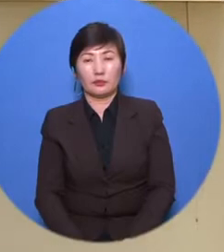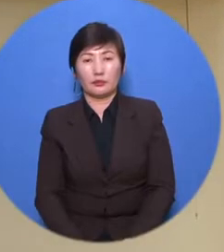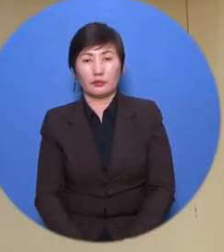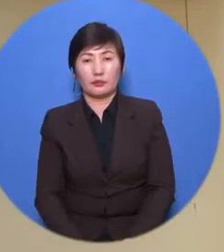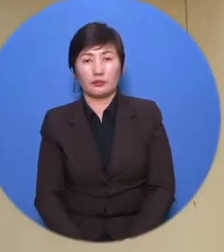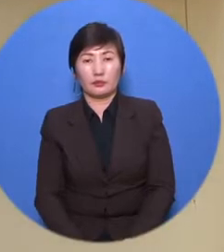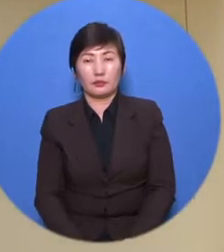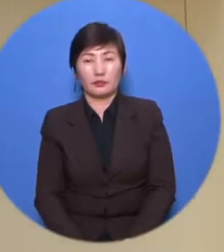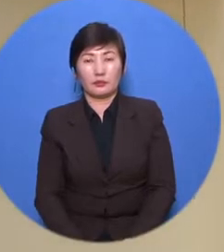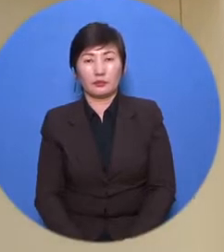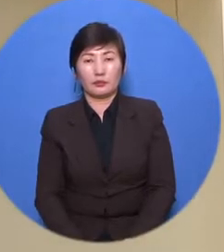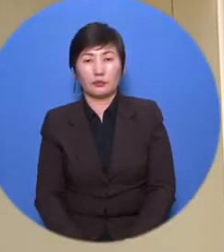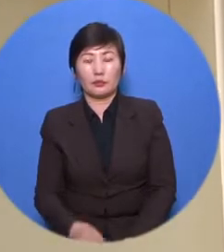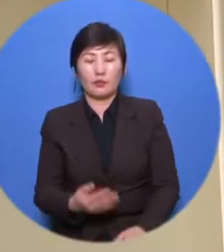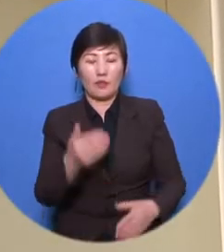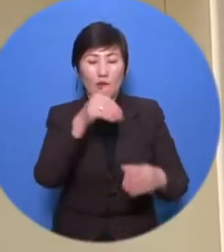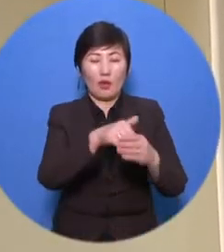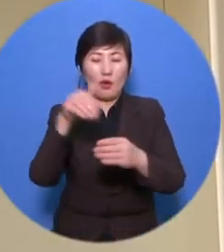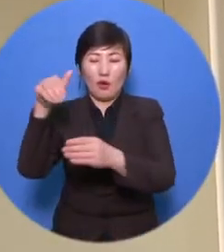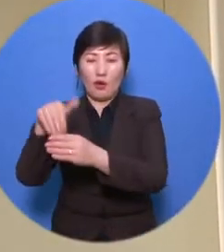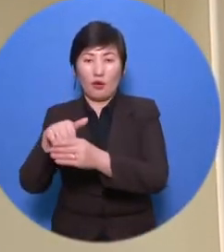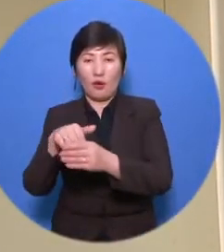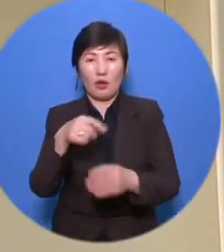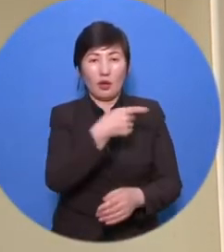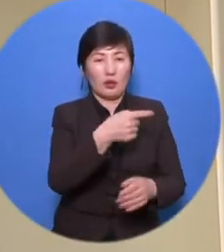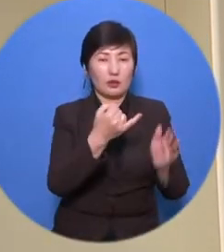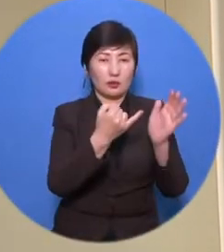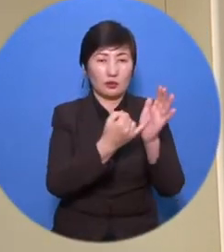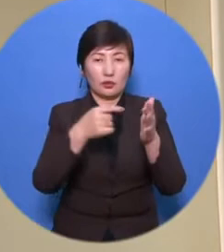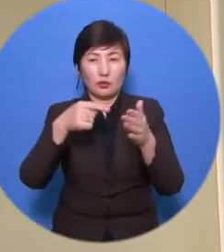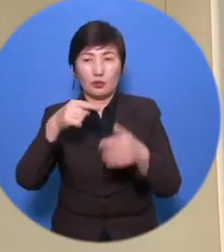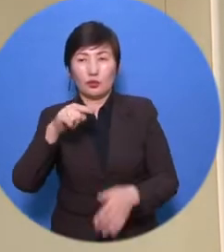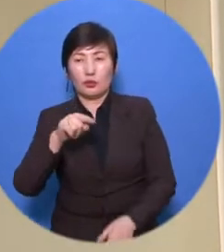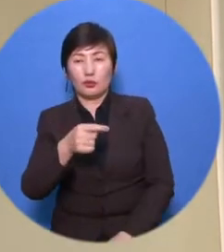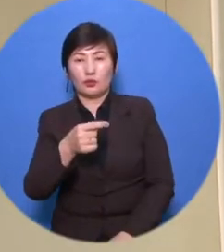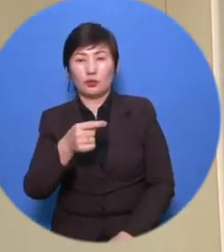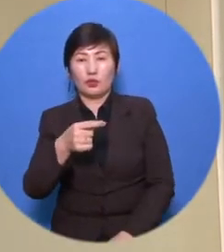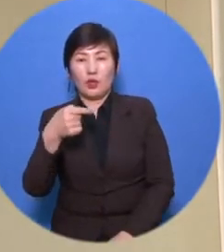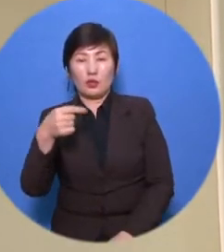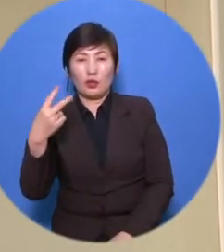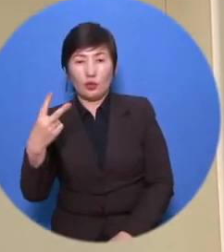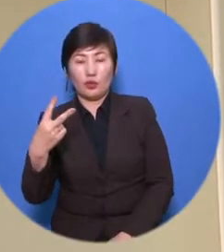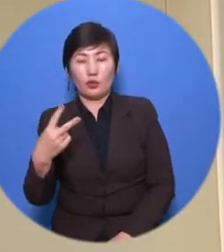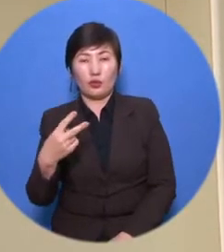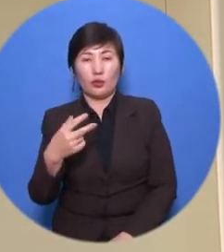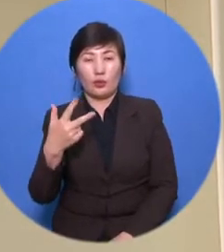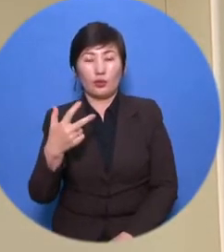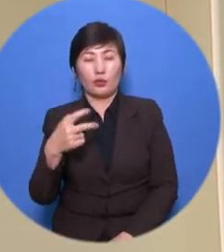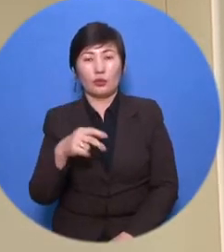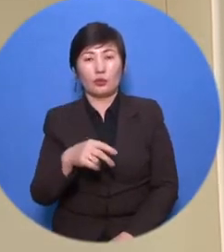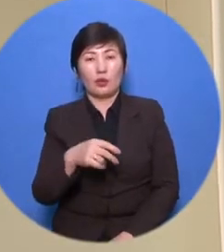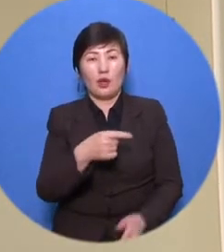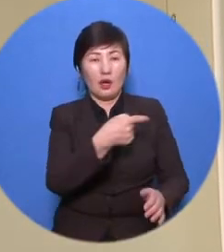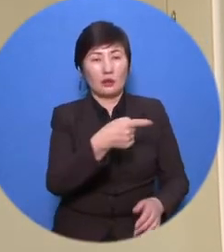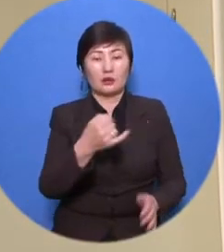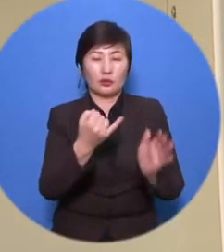харгалзах хувьсгчуудыг орлуулъя. Хасах 6 тэнцүү 3-ыг үржидэг нь хасах 2. За эндээс хасах 6